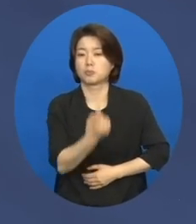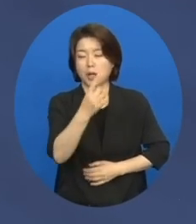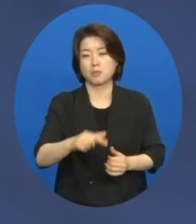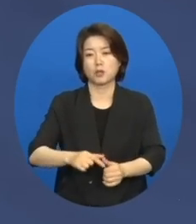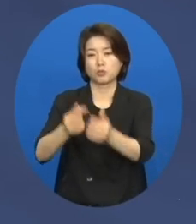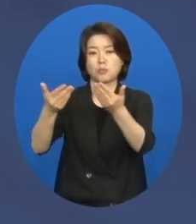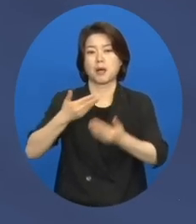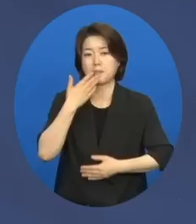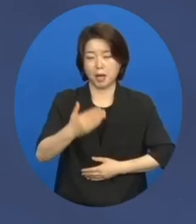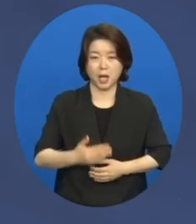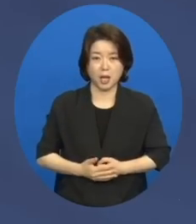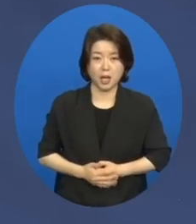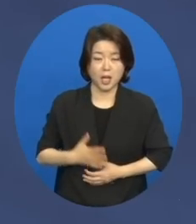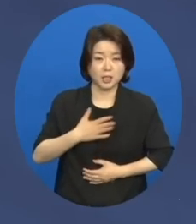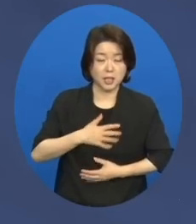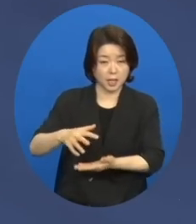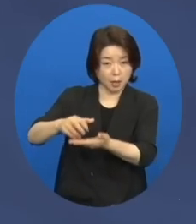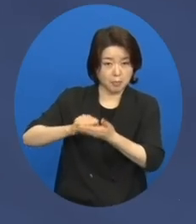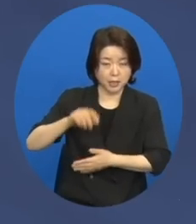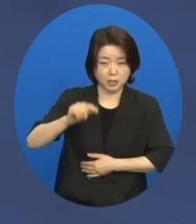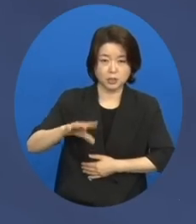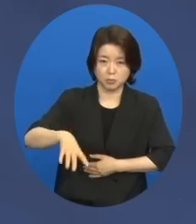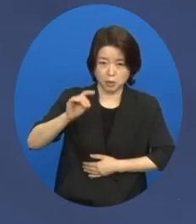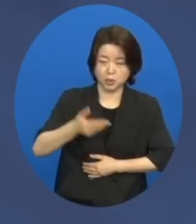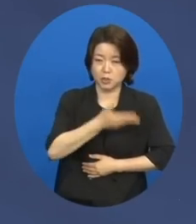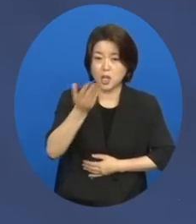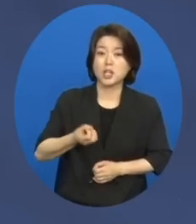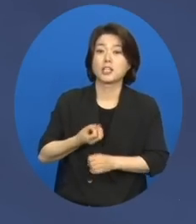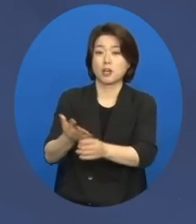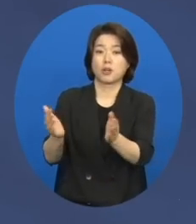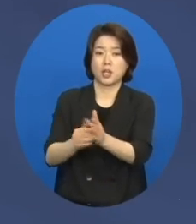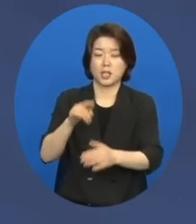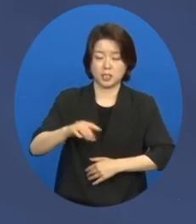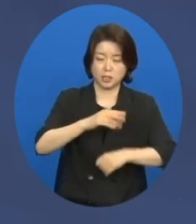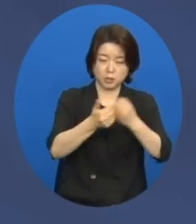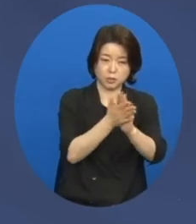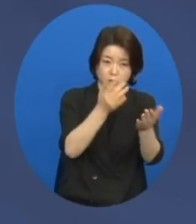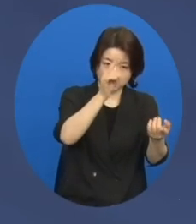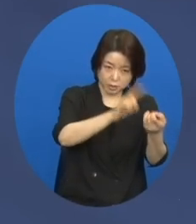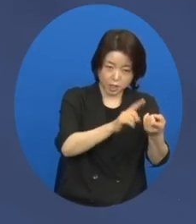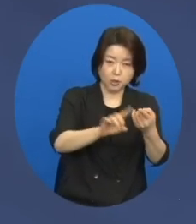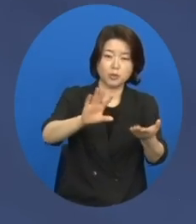구원을 받으리라. 내가 받은 것을 먼저 너희에게 전하였노니 이는